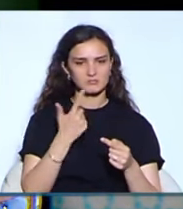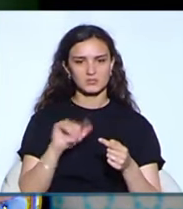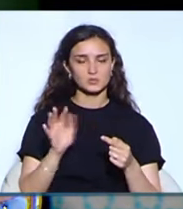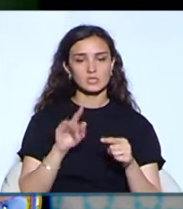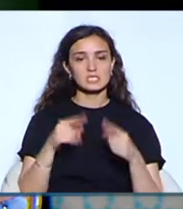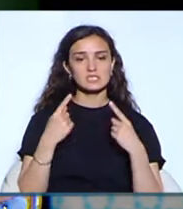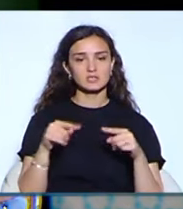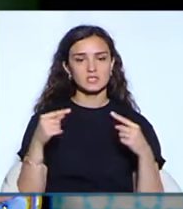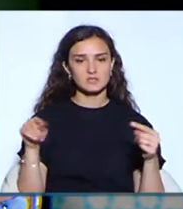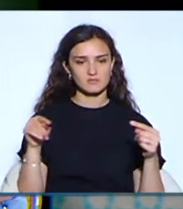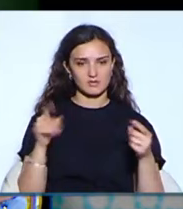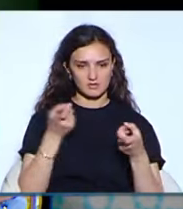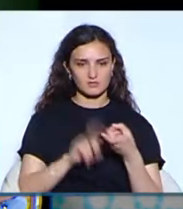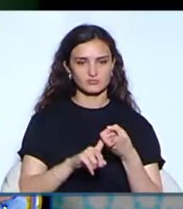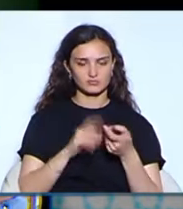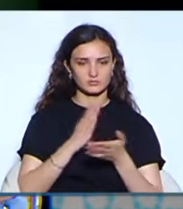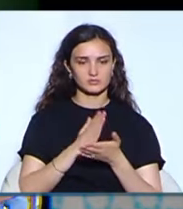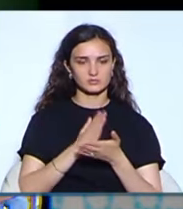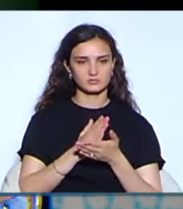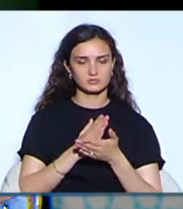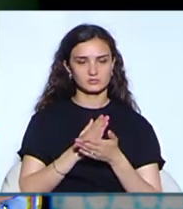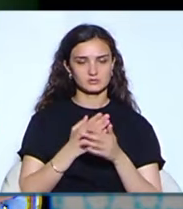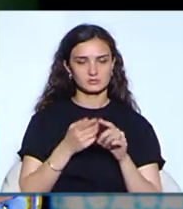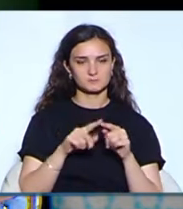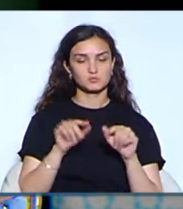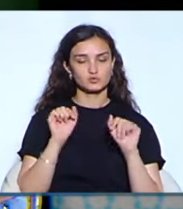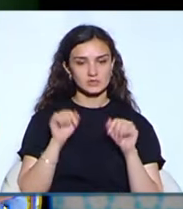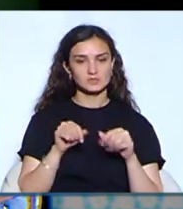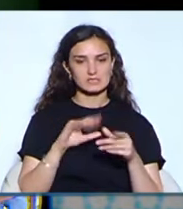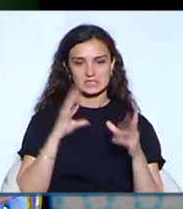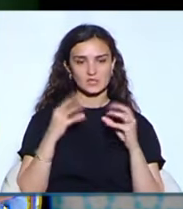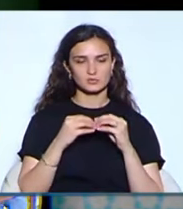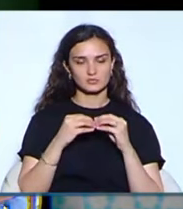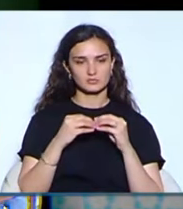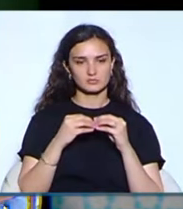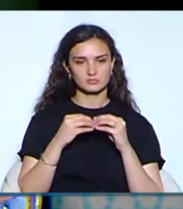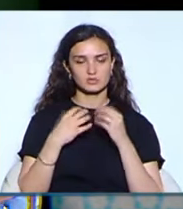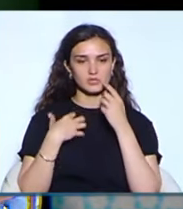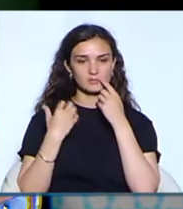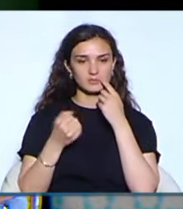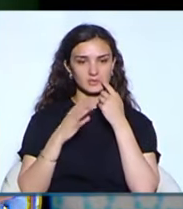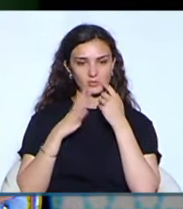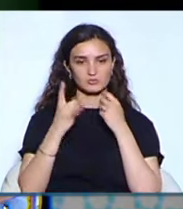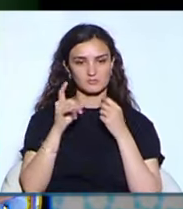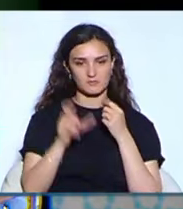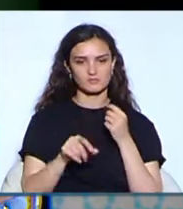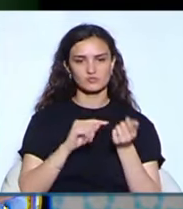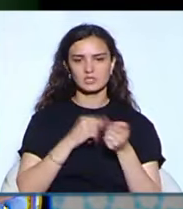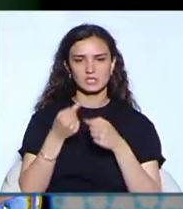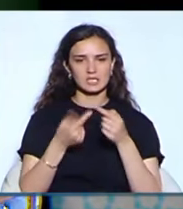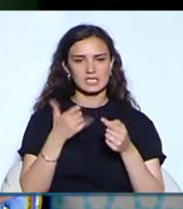სხვაც არის მნიშვნელოვანი. იმდენად რომ შეიძლება საერთოდ აბსოლუტურად ჯანმრთელი იყოს ბავშვი